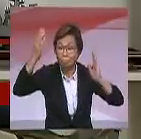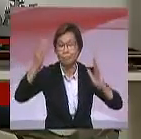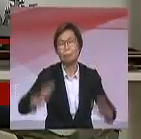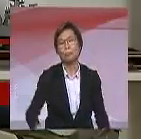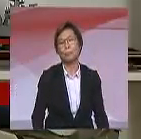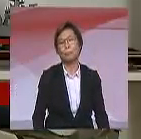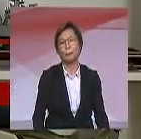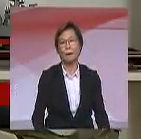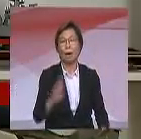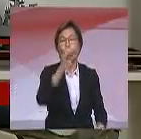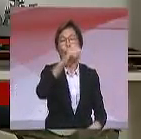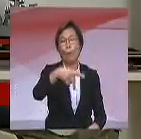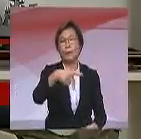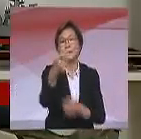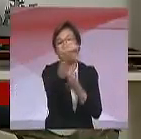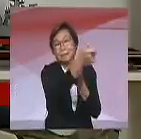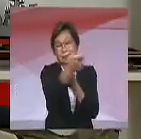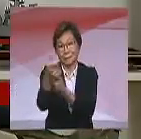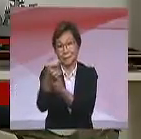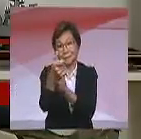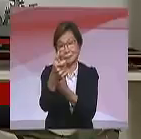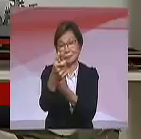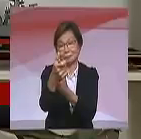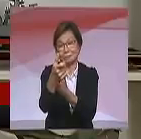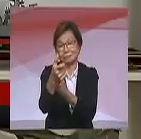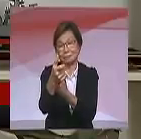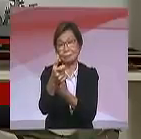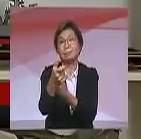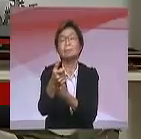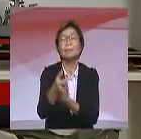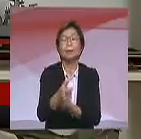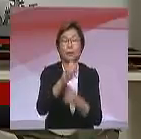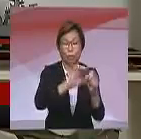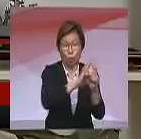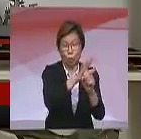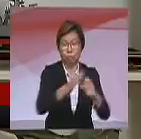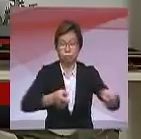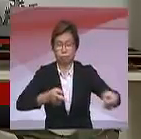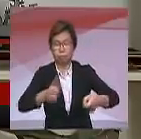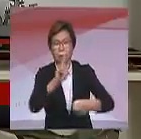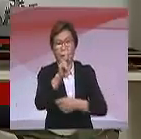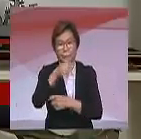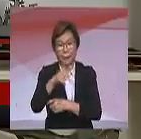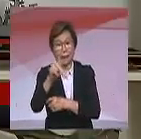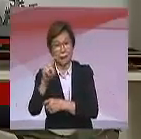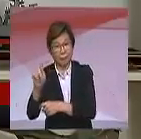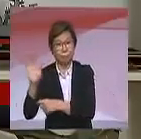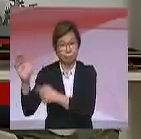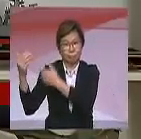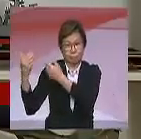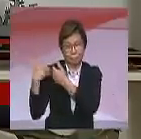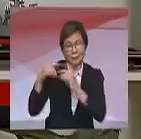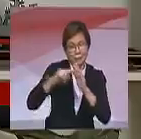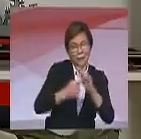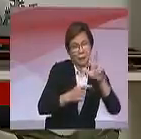adalah mengenai operasi sanitasi awam COVID-19 di bawah kawal selia KPKT.